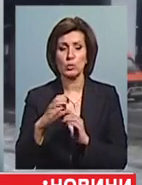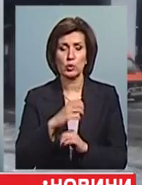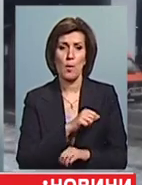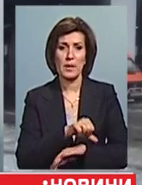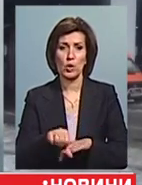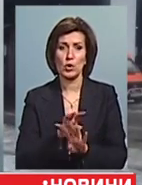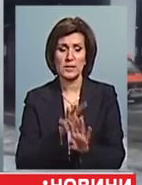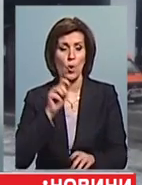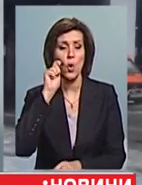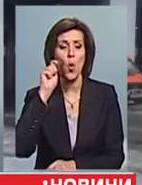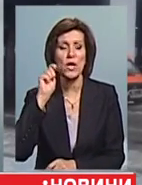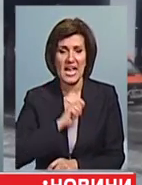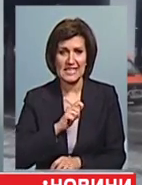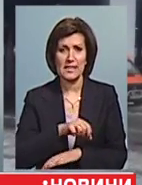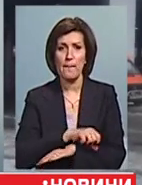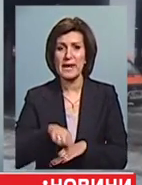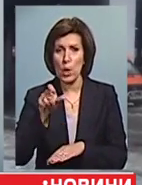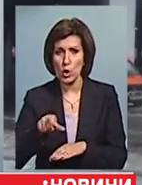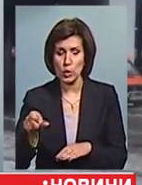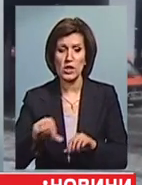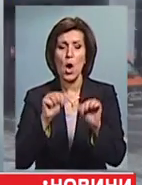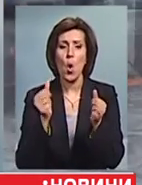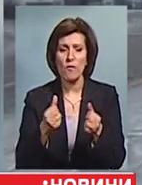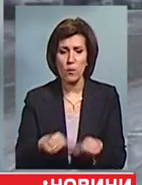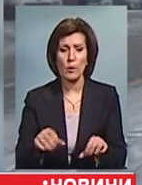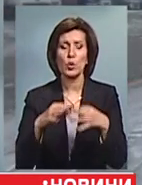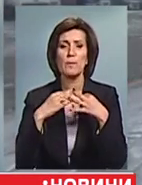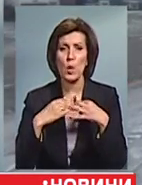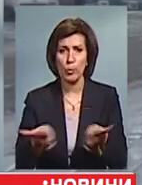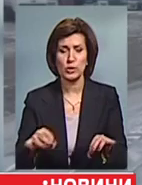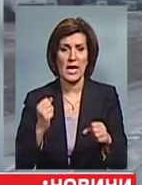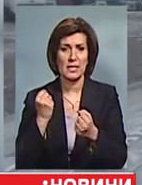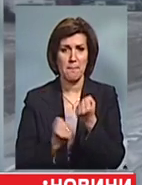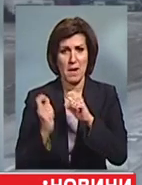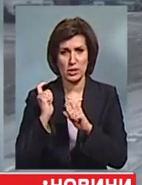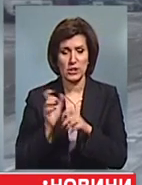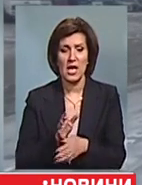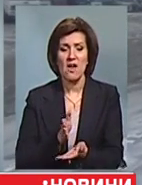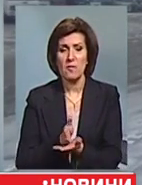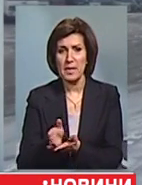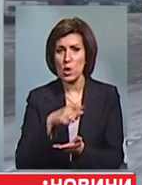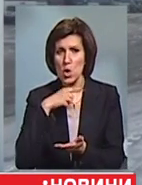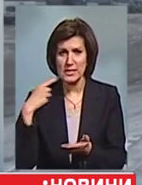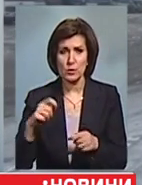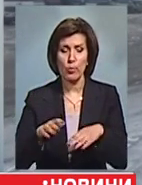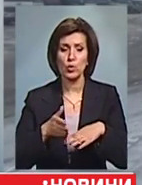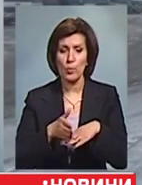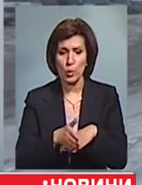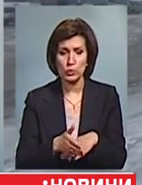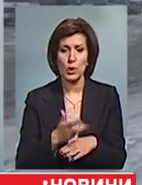загону, українські прикордонники та митники оформлюють і пропускають машини в бік російського пункту